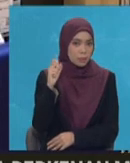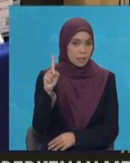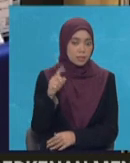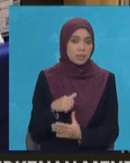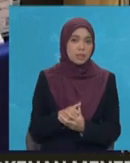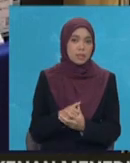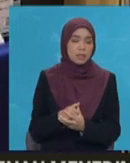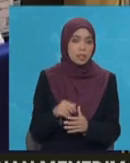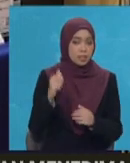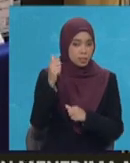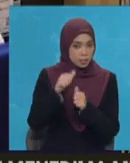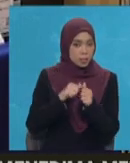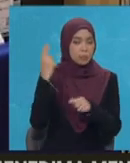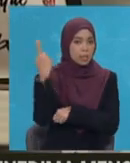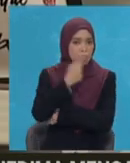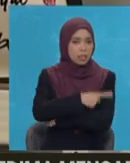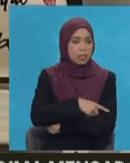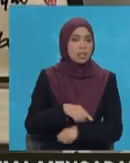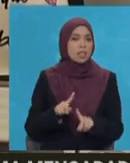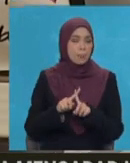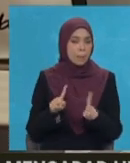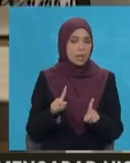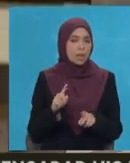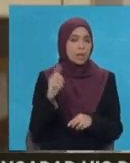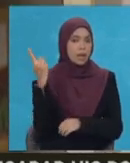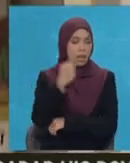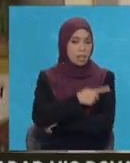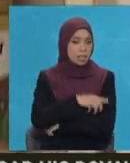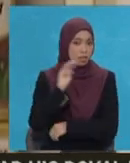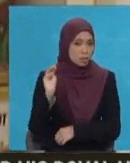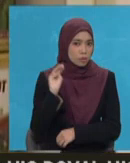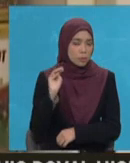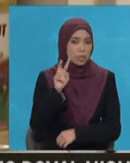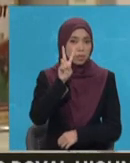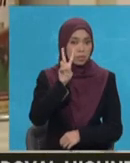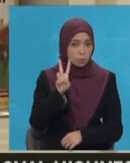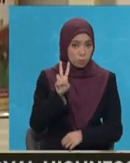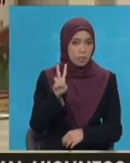ia akan dibuka bermula pada dari pukul 2 petang hingga 11 malam